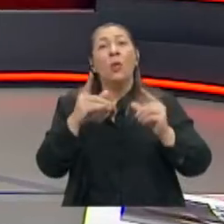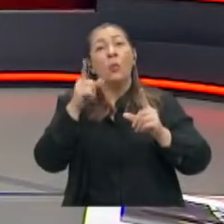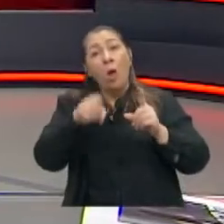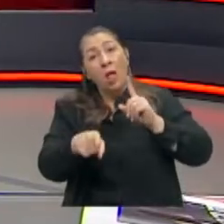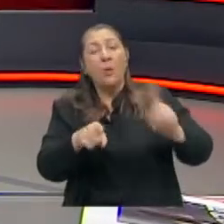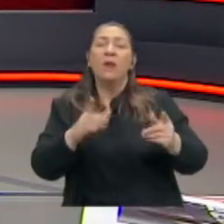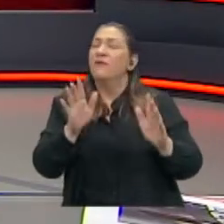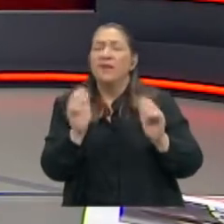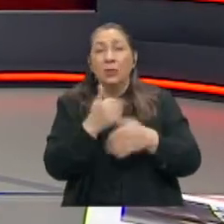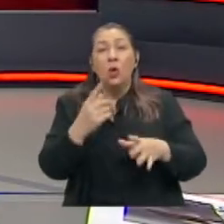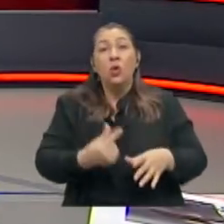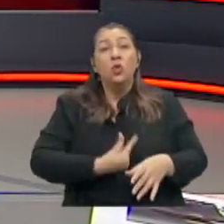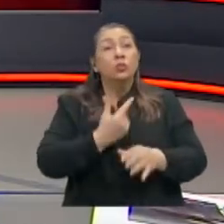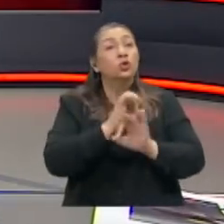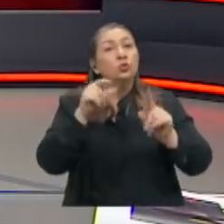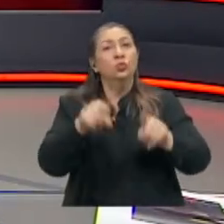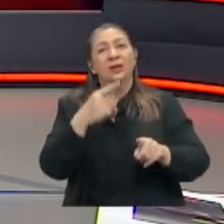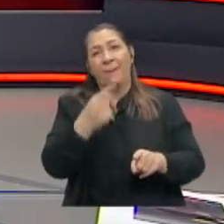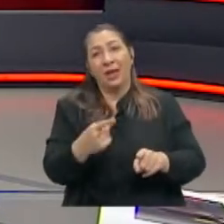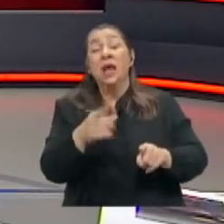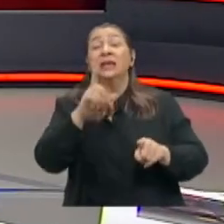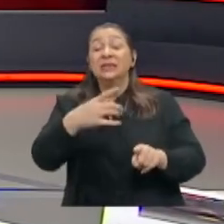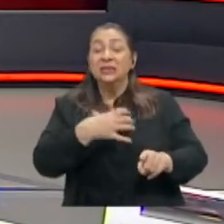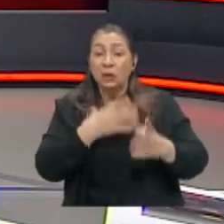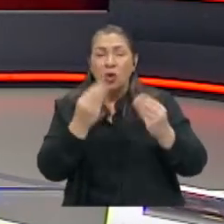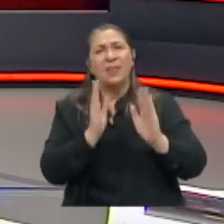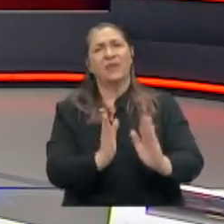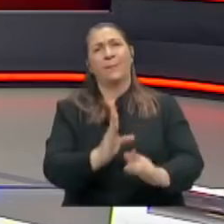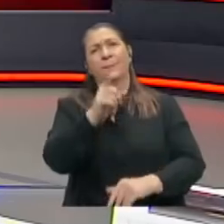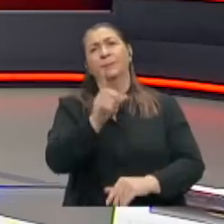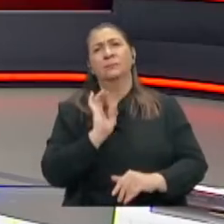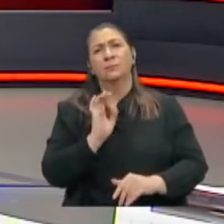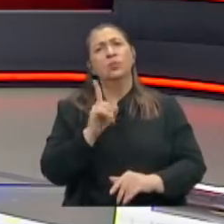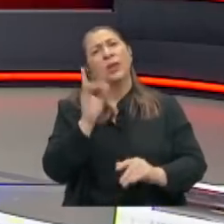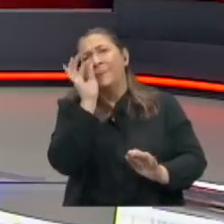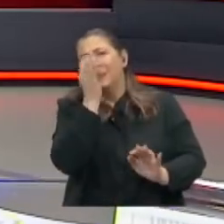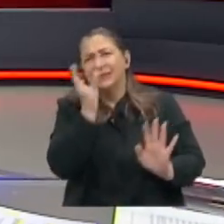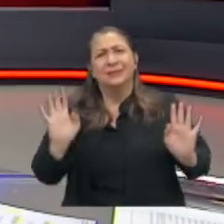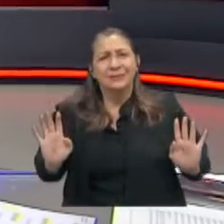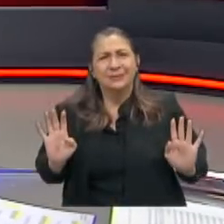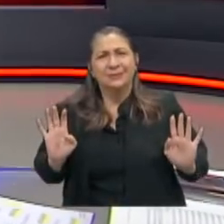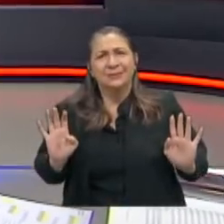nedenle. Umutsuzluk bunun sonucu. Siz kendiniz olmaya devam edin. Bu kadar basittir.